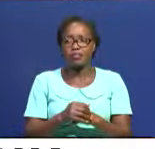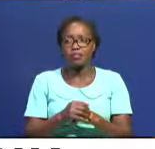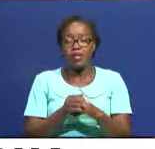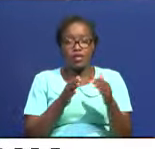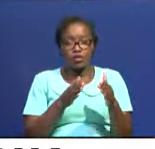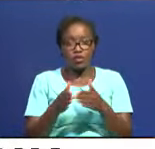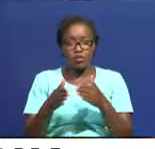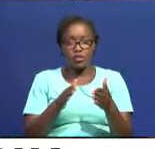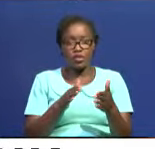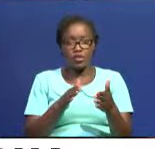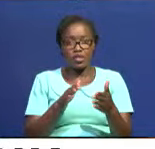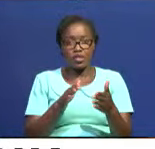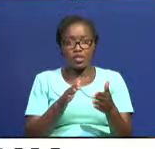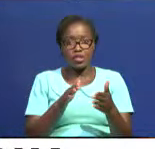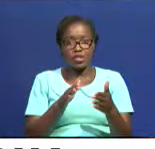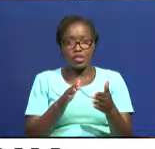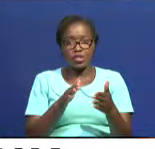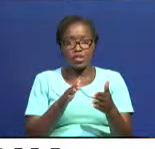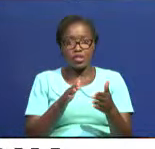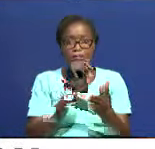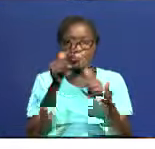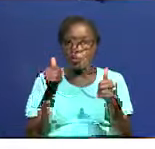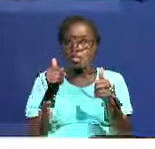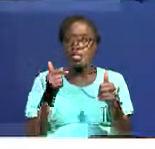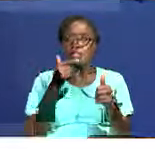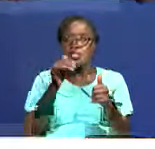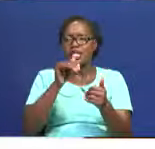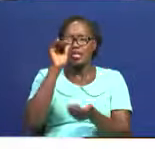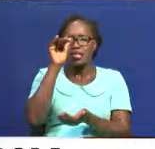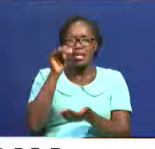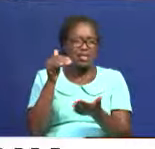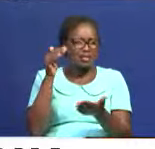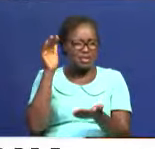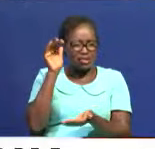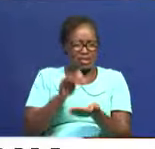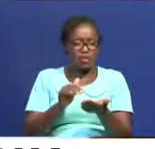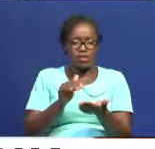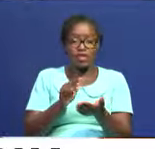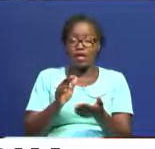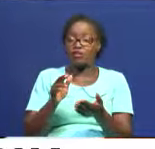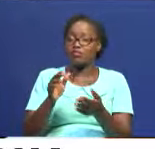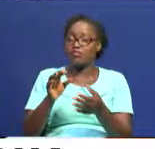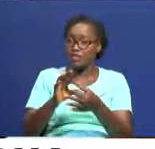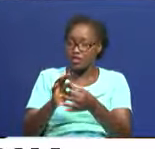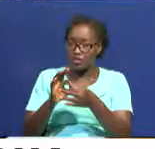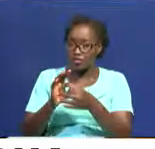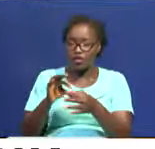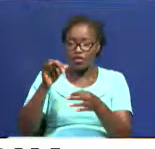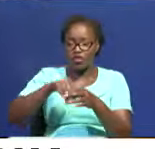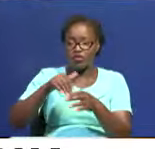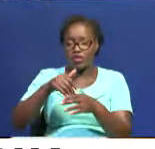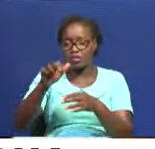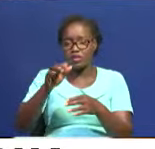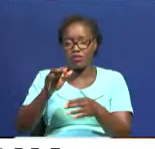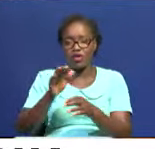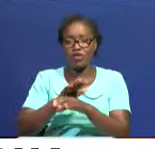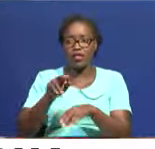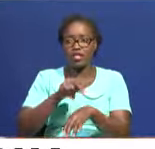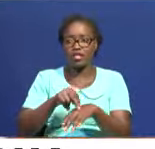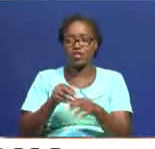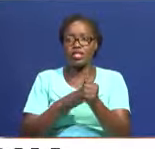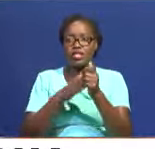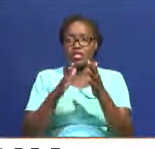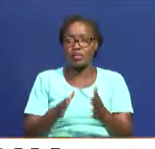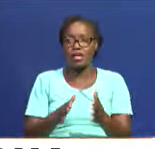fursa ambayo makasisi walitumia wamepuuza kujihusisha katika masuala ya utawala wa taifa. Na katika tukio lisilo